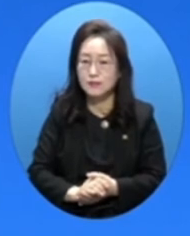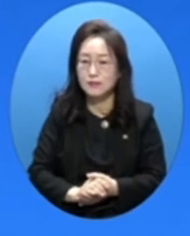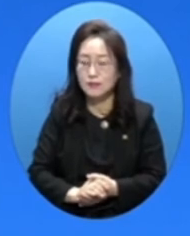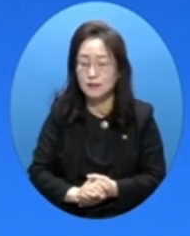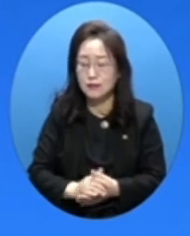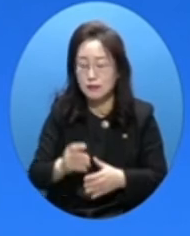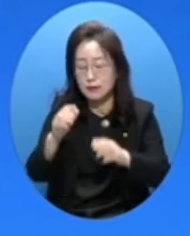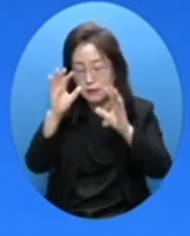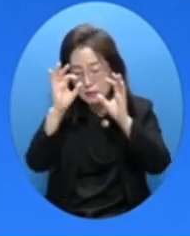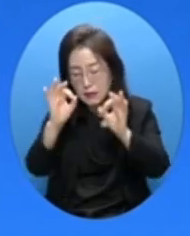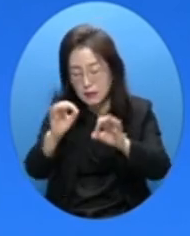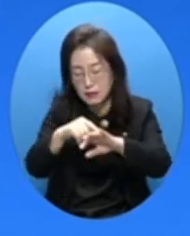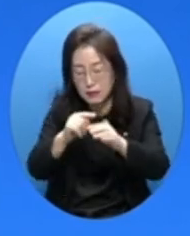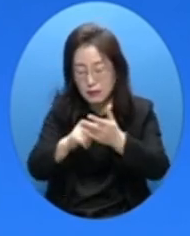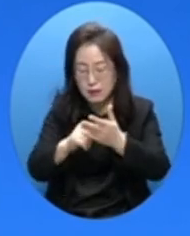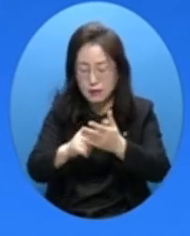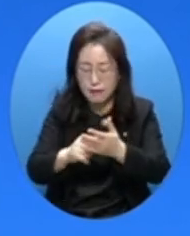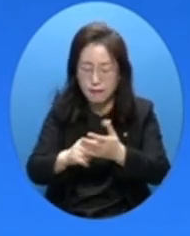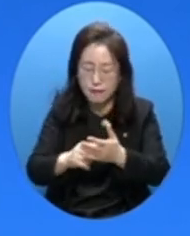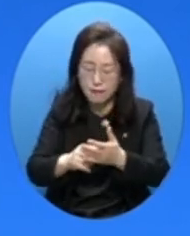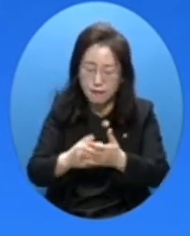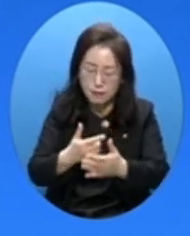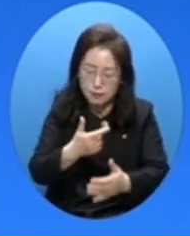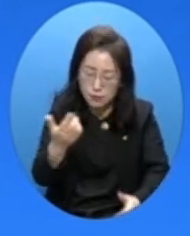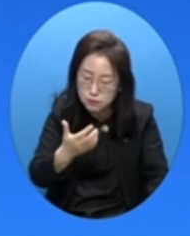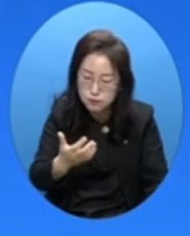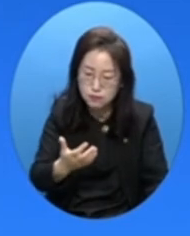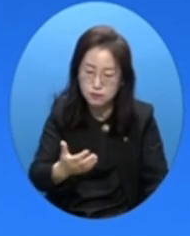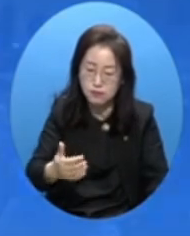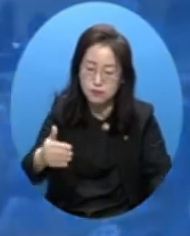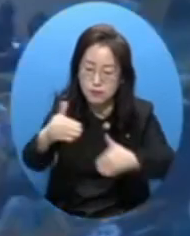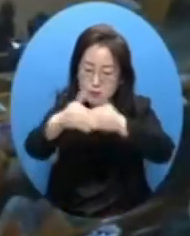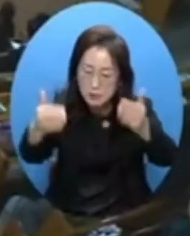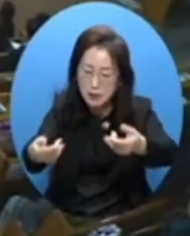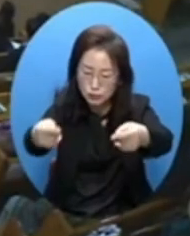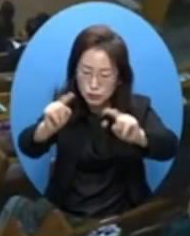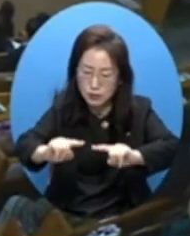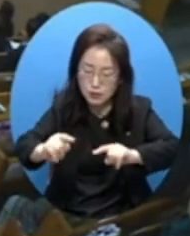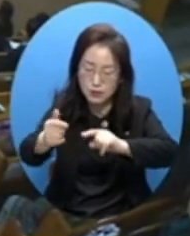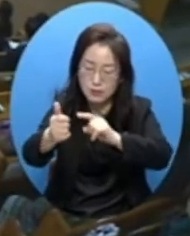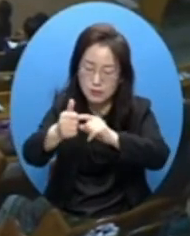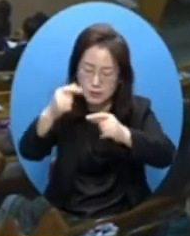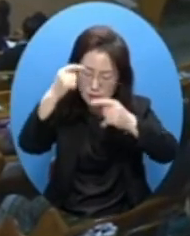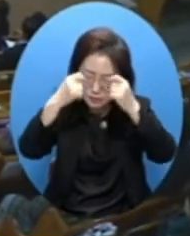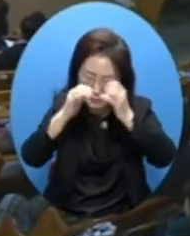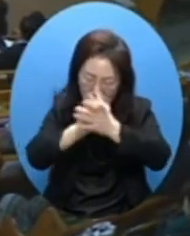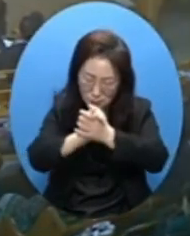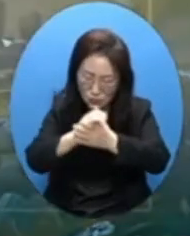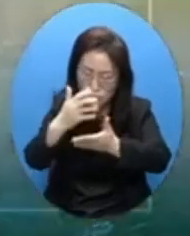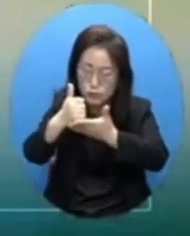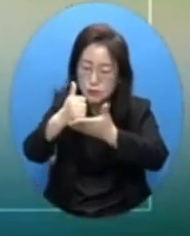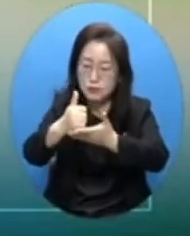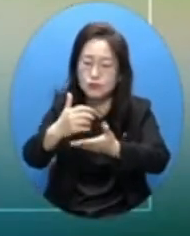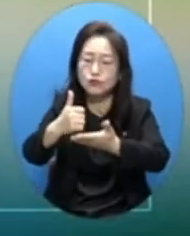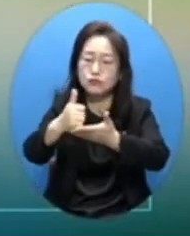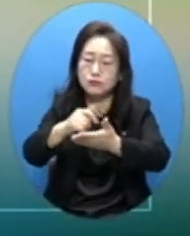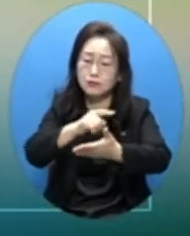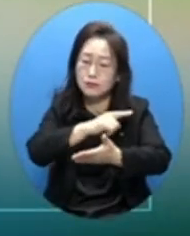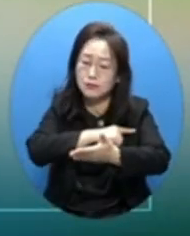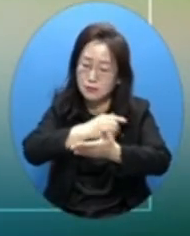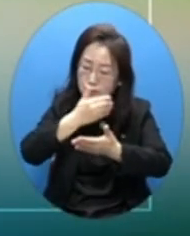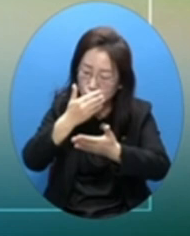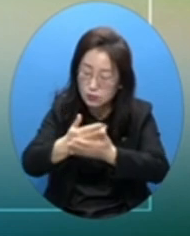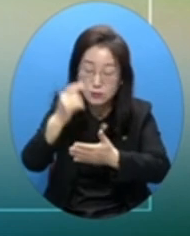가슴이 무너져내는 것 같았습니다. 선실에 들어와서 밤 울부짖으며 기도합니다. 주님, 저는 주님의 일을 가장 귀하게